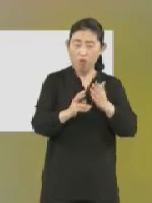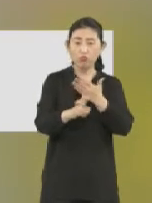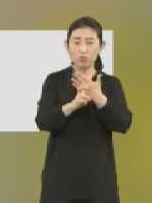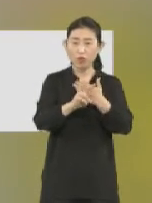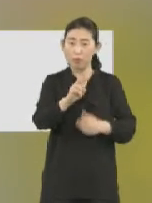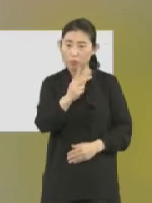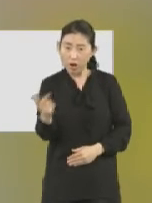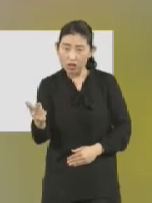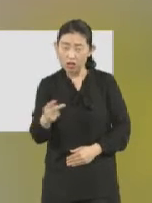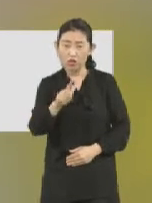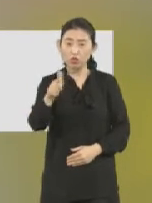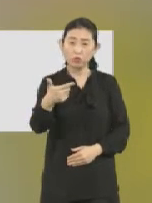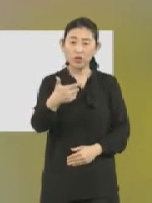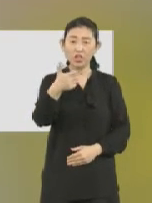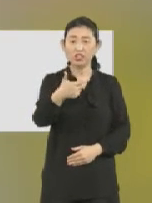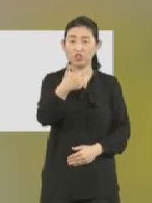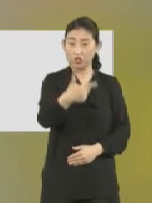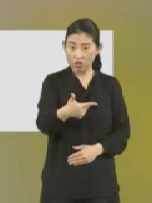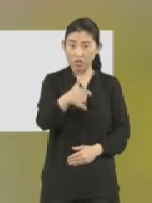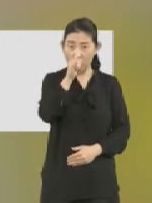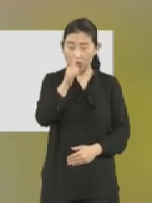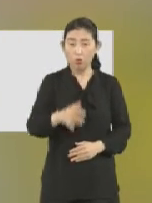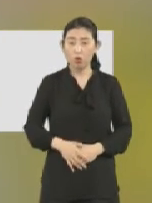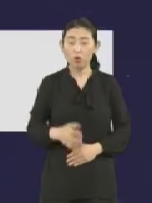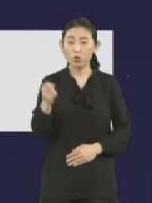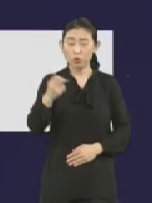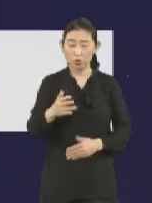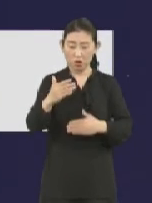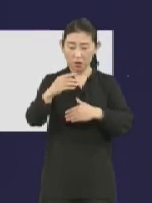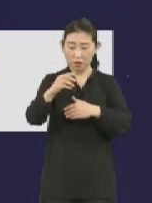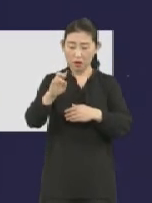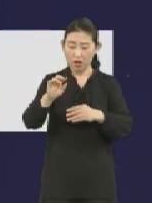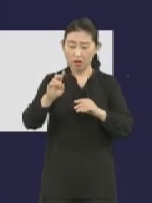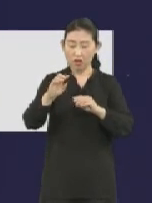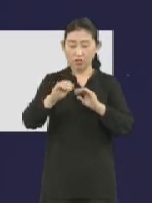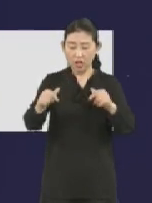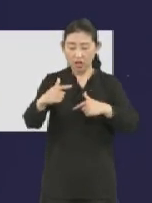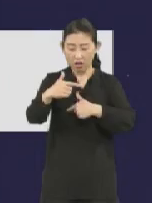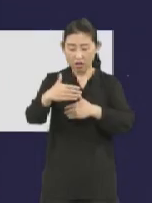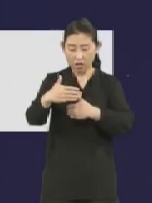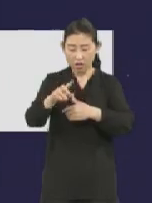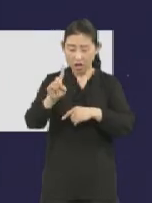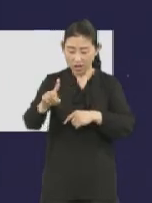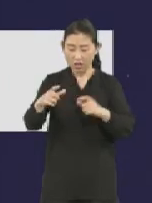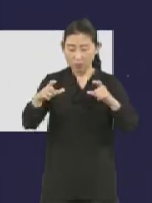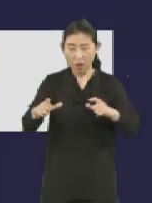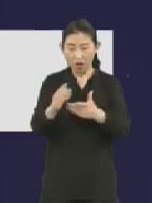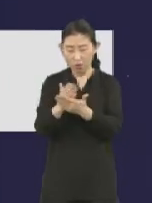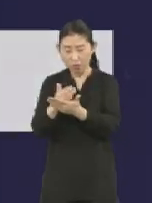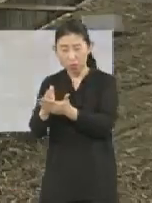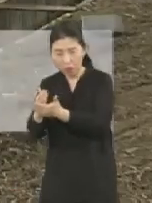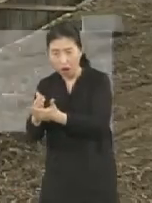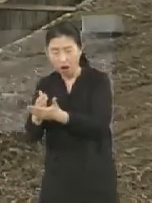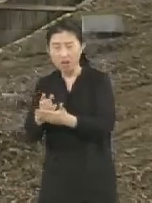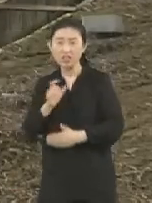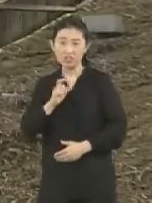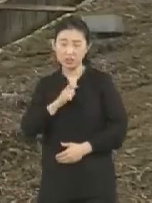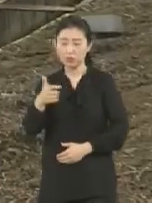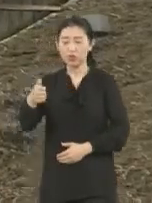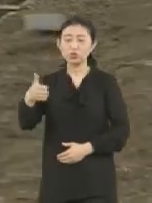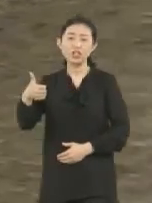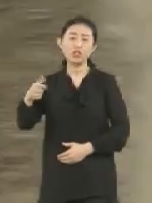행위가 600 일은 6필지 에 달했고 지분 쪼개기 된 기획 부동산 투기 의심 사례도 55건 이라며